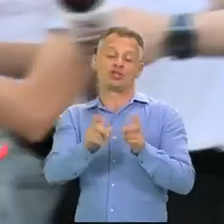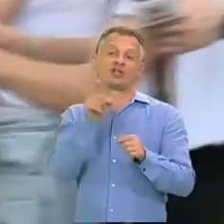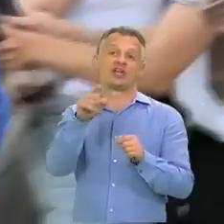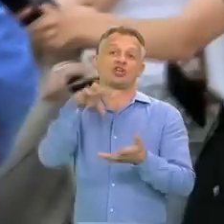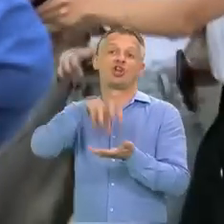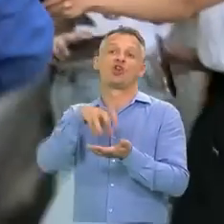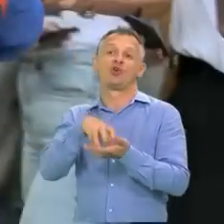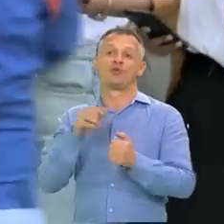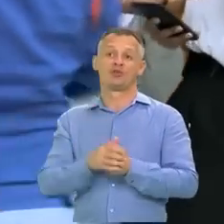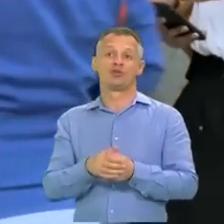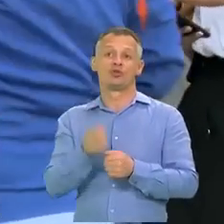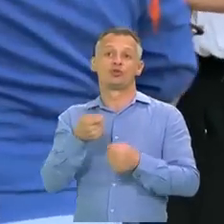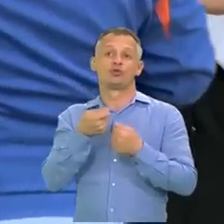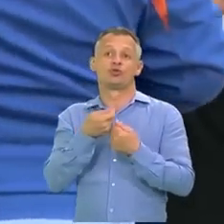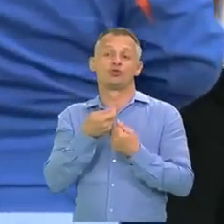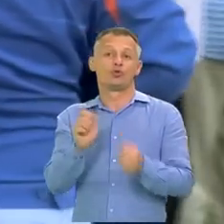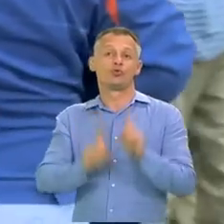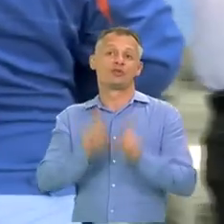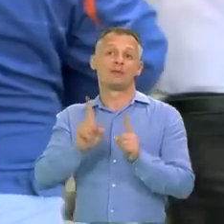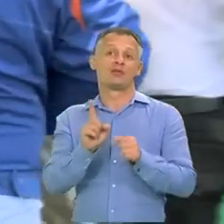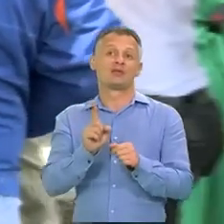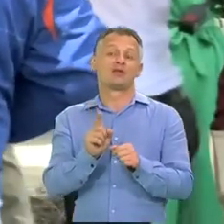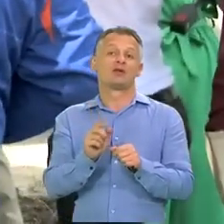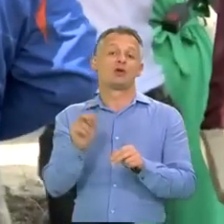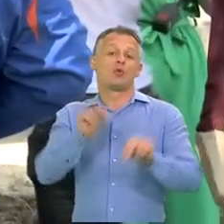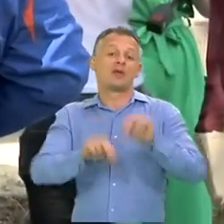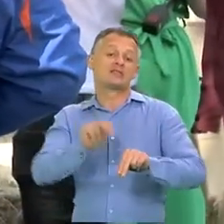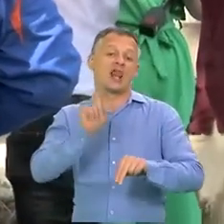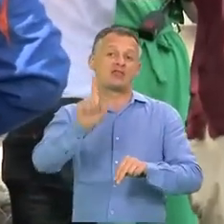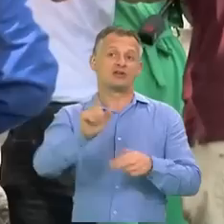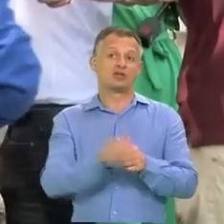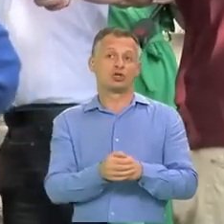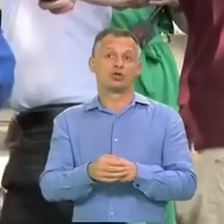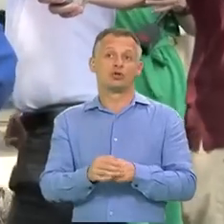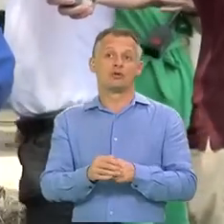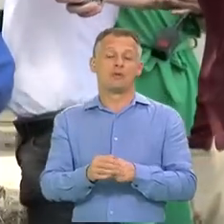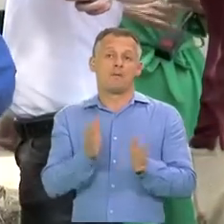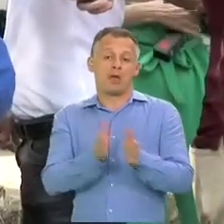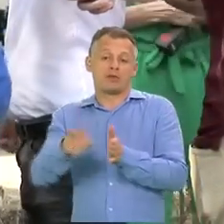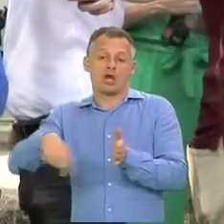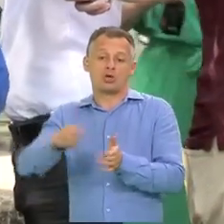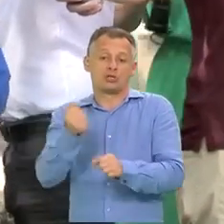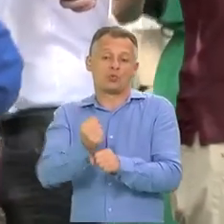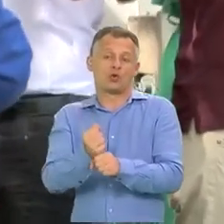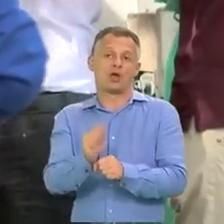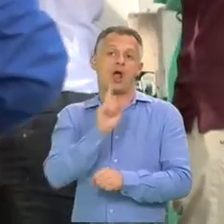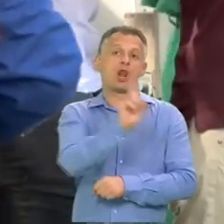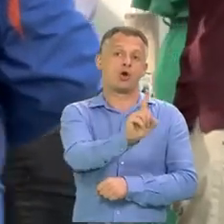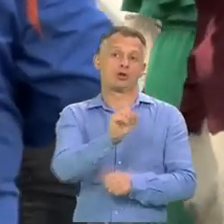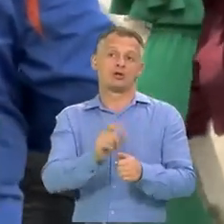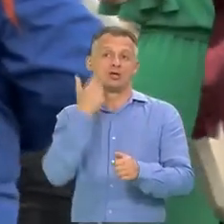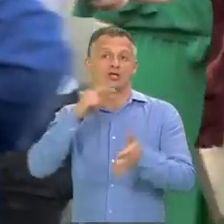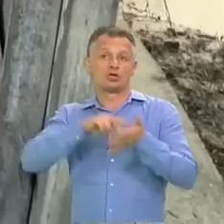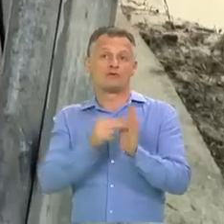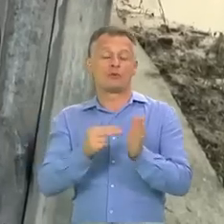Totul depinde doar de abonat, că este partea lui de instalație. Asta este partea noastră, după cum vedeți, este în regulă, nu e afectată. E doar partea lui. Când își rezolvă, îl